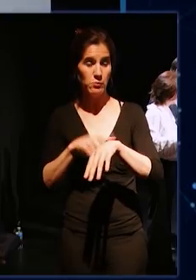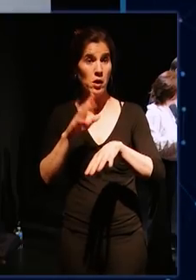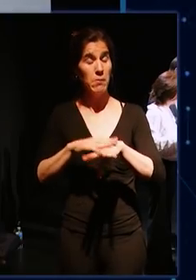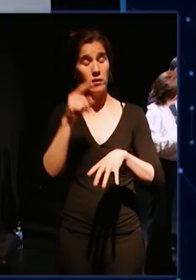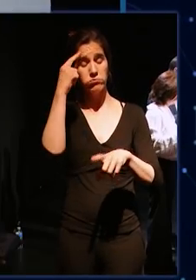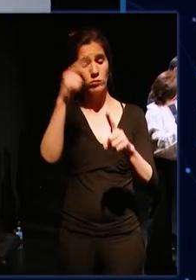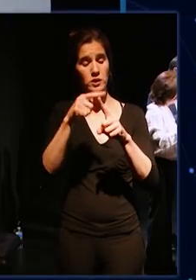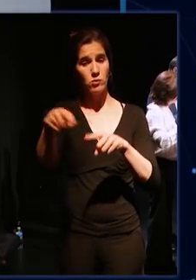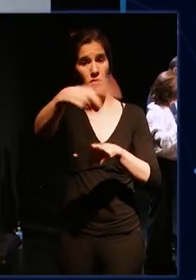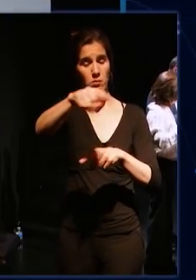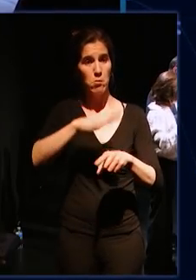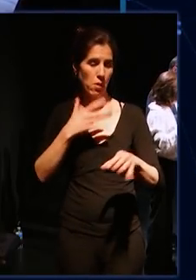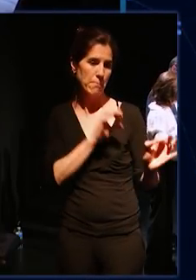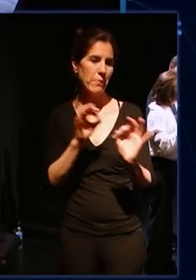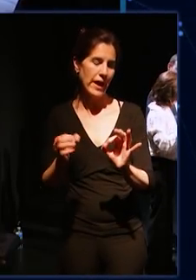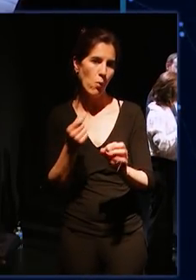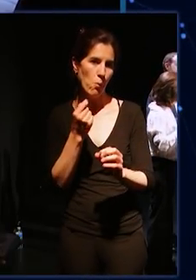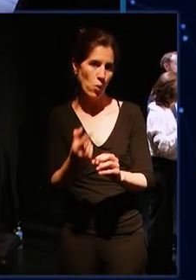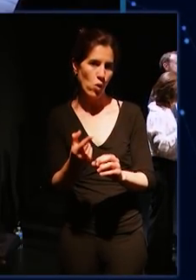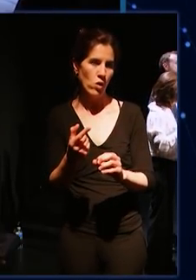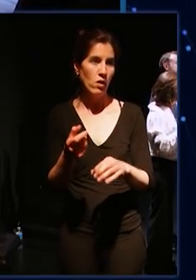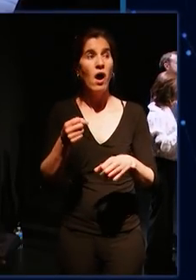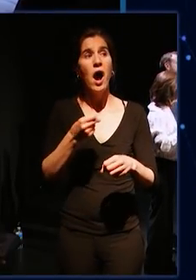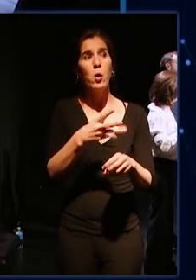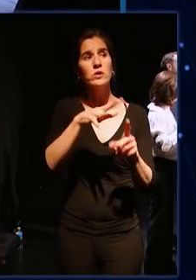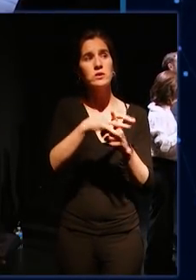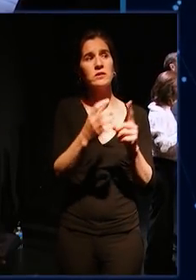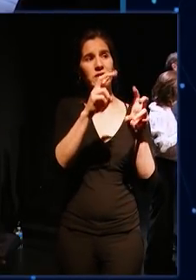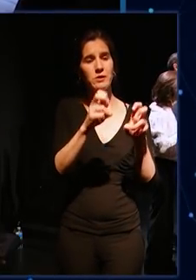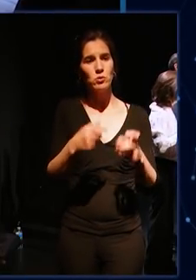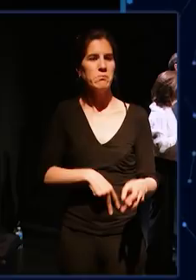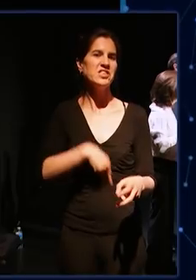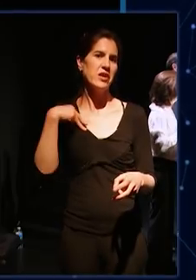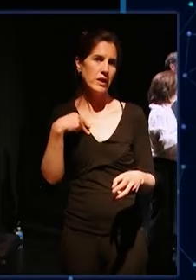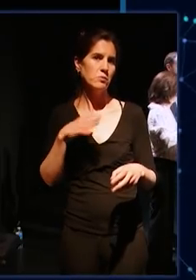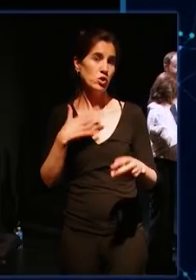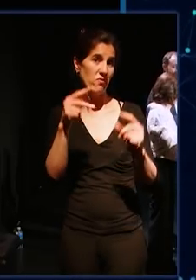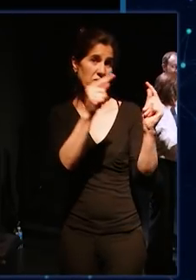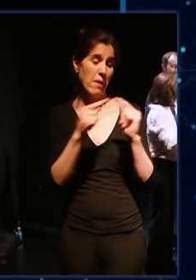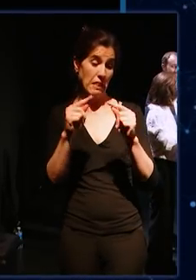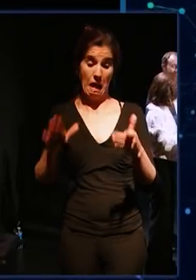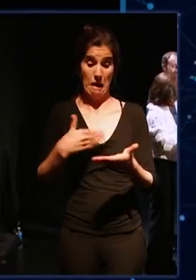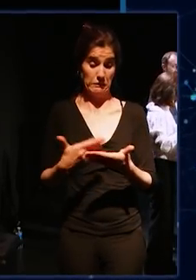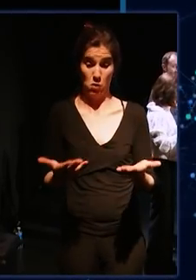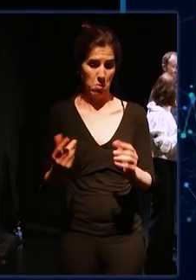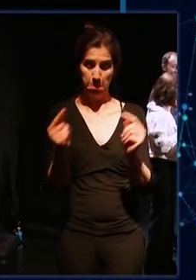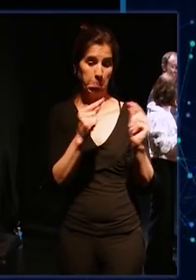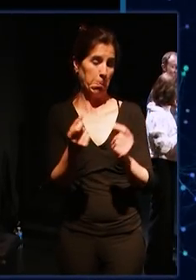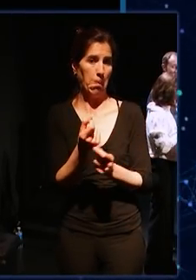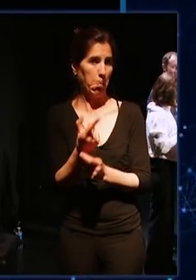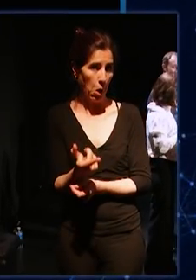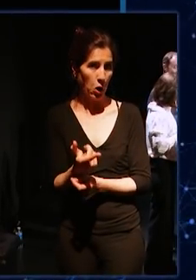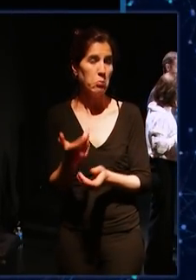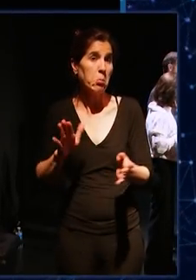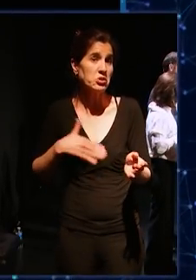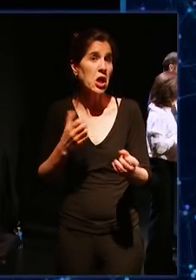per aquest vespre. En algun cas es tracta de temes una mica més genèrics, on potser no hi ha hagut tant de debat fins ara, però que potser segurament